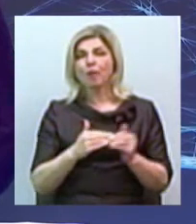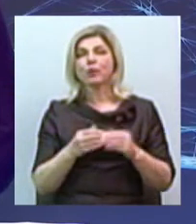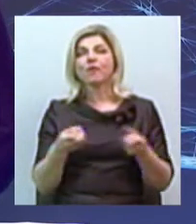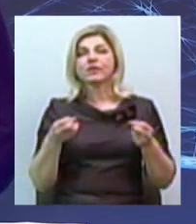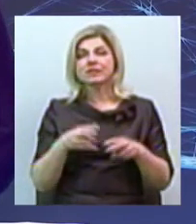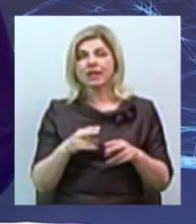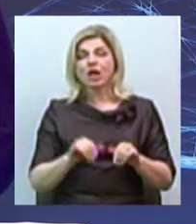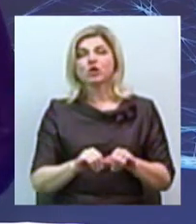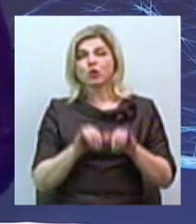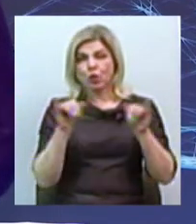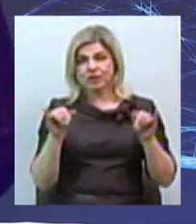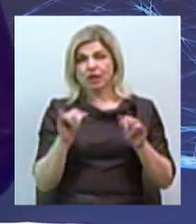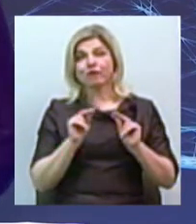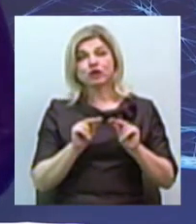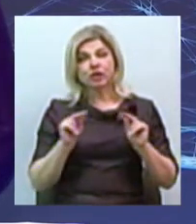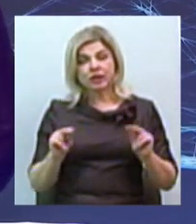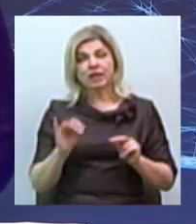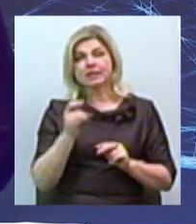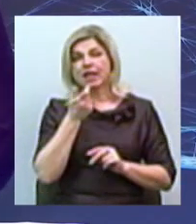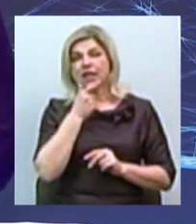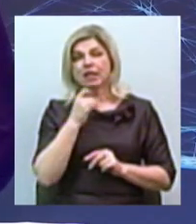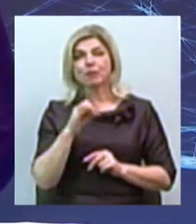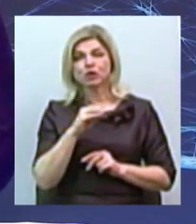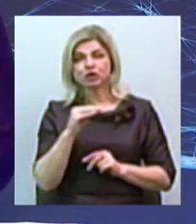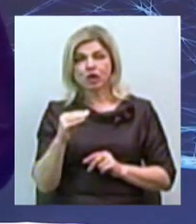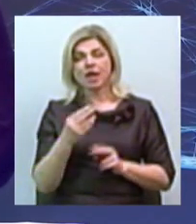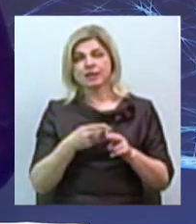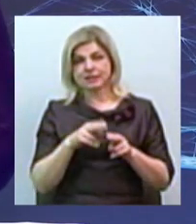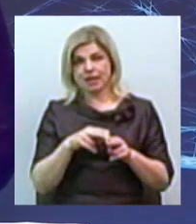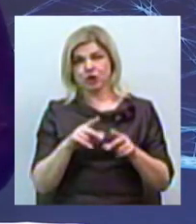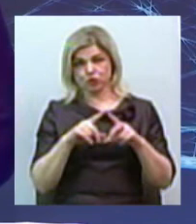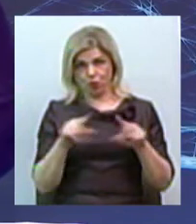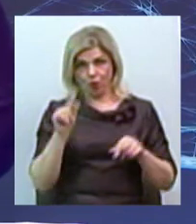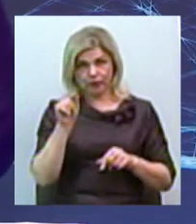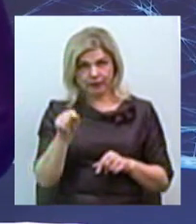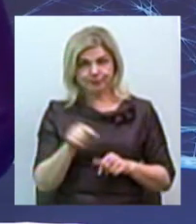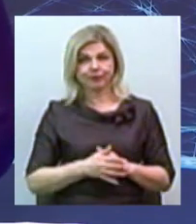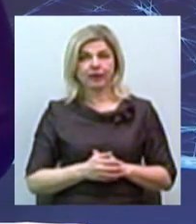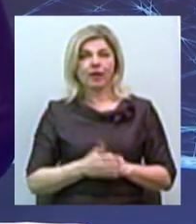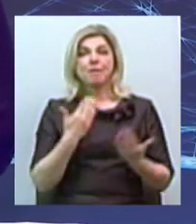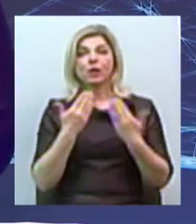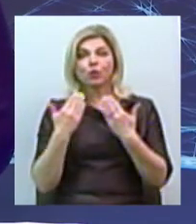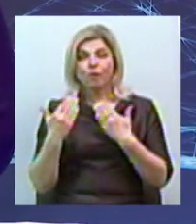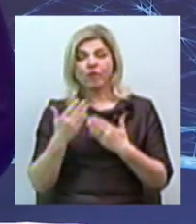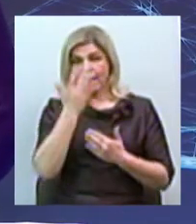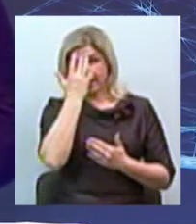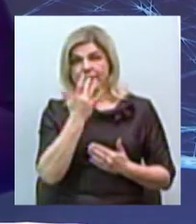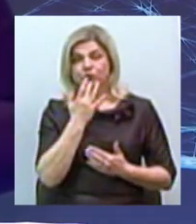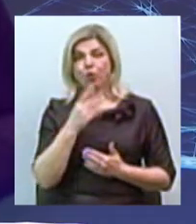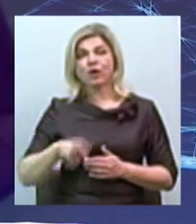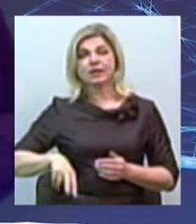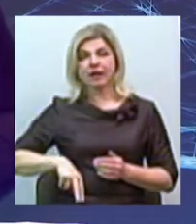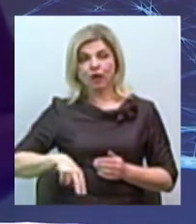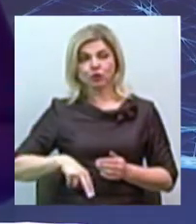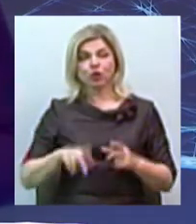самого безпосереднього вчителя, це імідж безпосередньо цієї установи. До речі, ми спілкувалися влітку з директоркою